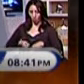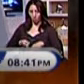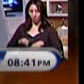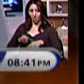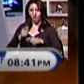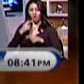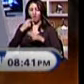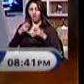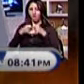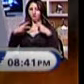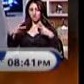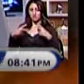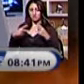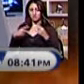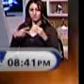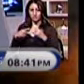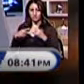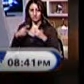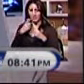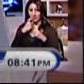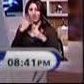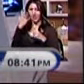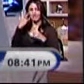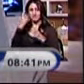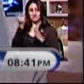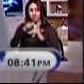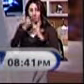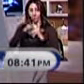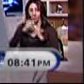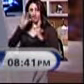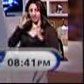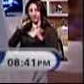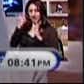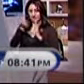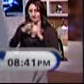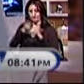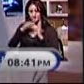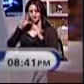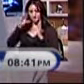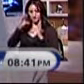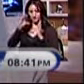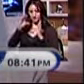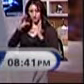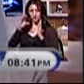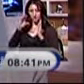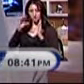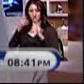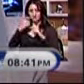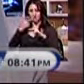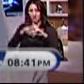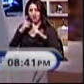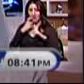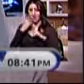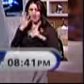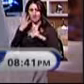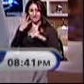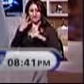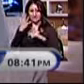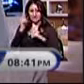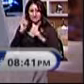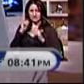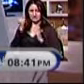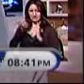طبعا انقطعت العام بتاع الثوره اللي هو 2011. اكتشفت وانا بخلص الروايه ان هذه الروايه تطرح اسئله